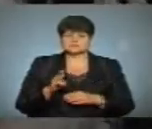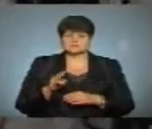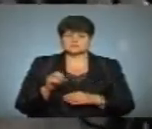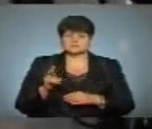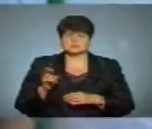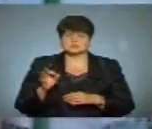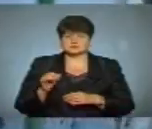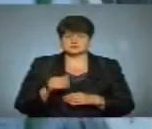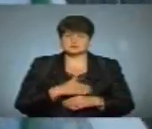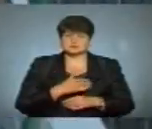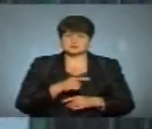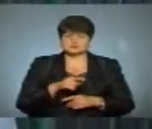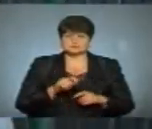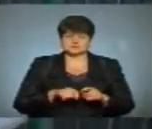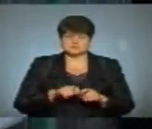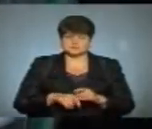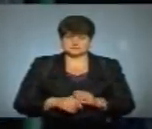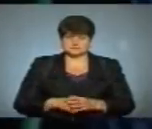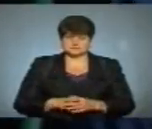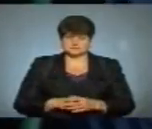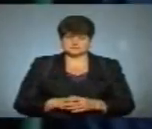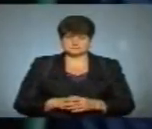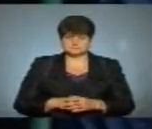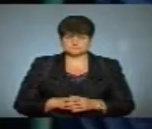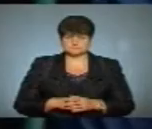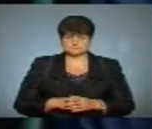Шептицького. Температуру тут теж вимірюють.